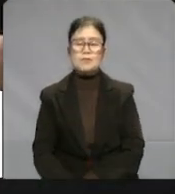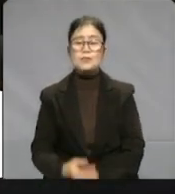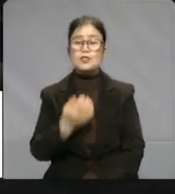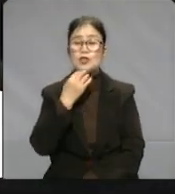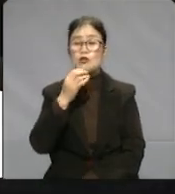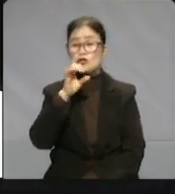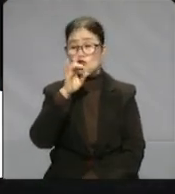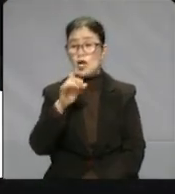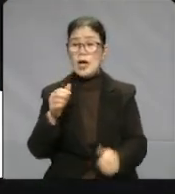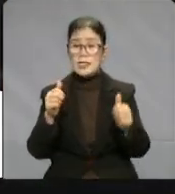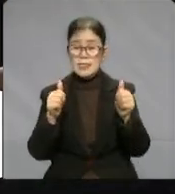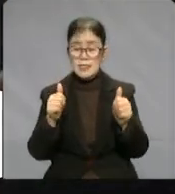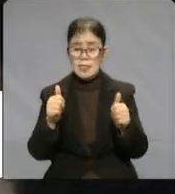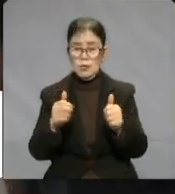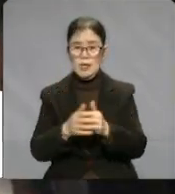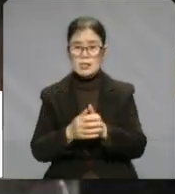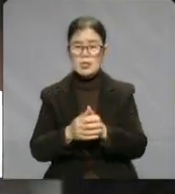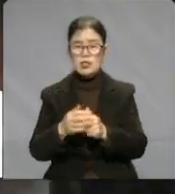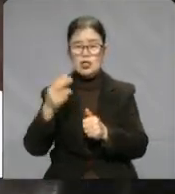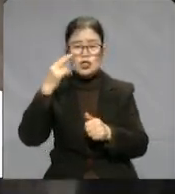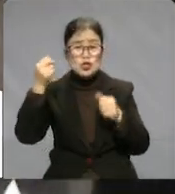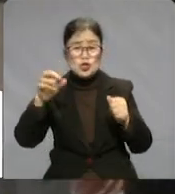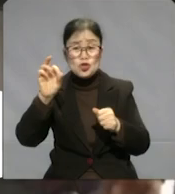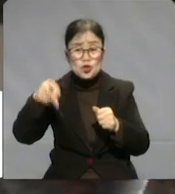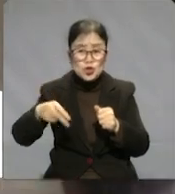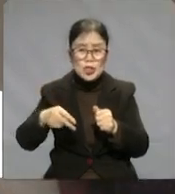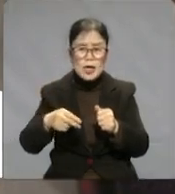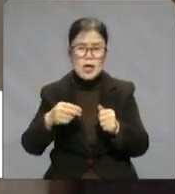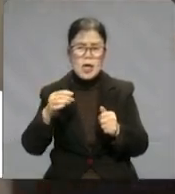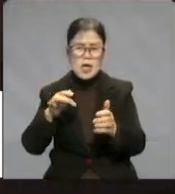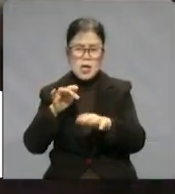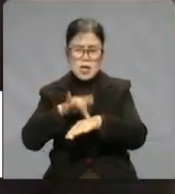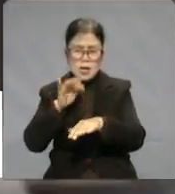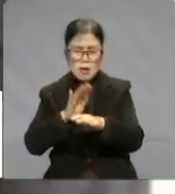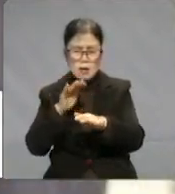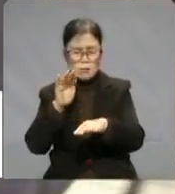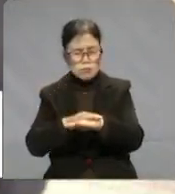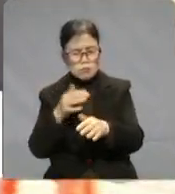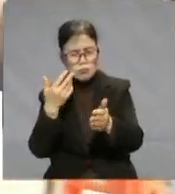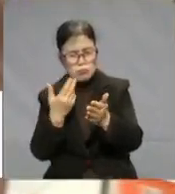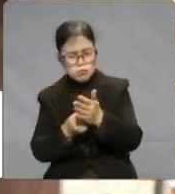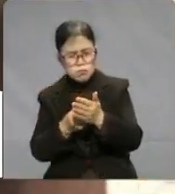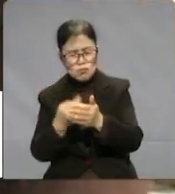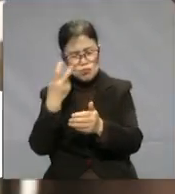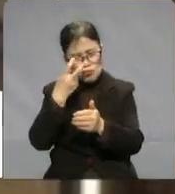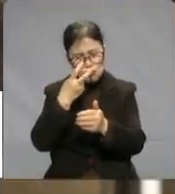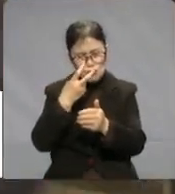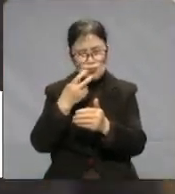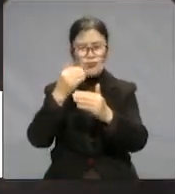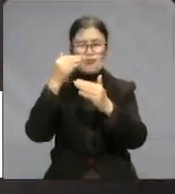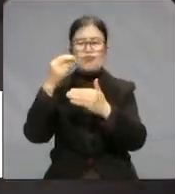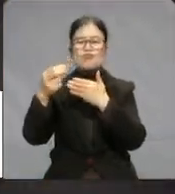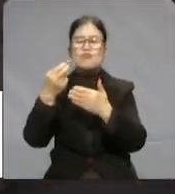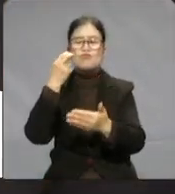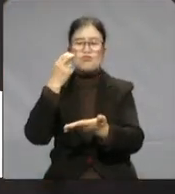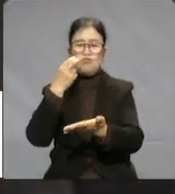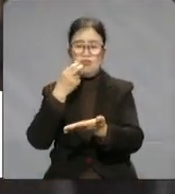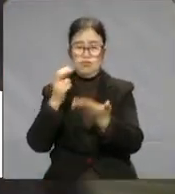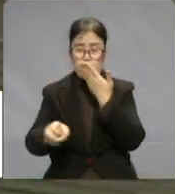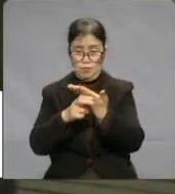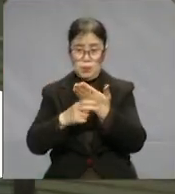서울중앙지검 강력범죄수사부는 유 씨의 상습 프로포폴 투약 등의 수사 과정에서 불법 행위가 적발된 의사